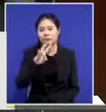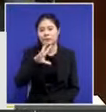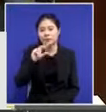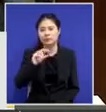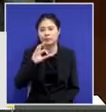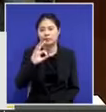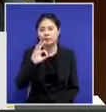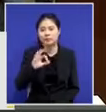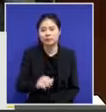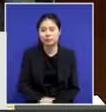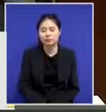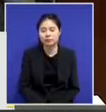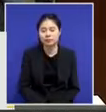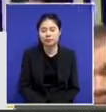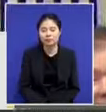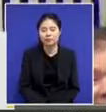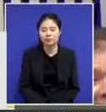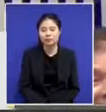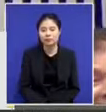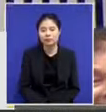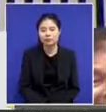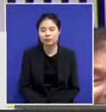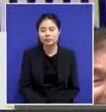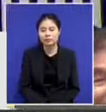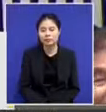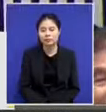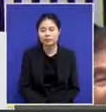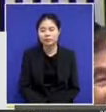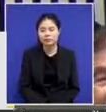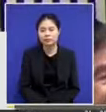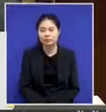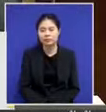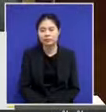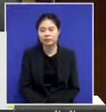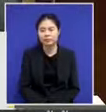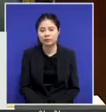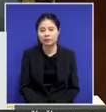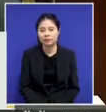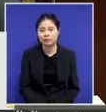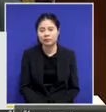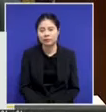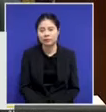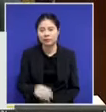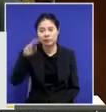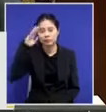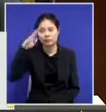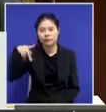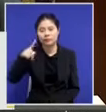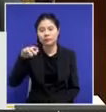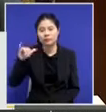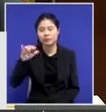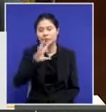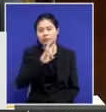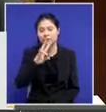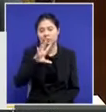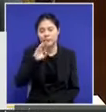739พลเอกอุดมชัยธรรมสาโรรัตน ์พลเอกประยุทธ์จันทร์โอชาครับ 740นายอุบลศักดิ์บั